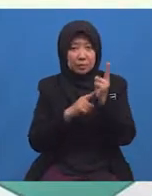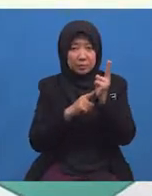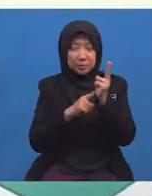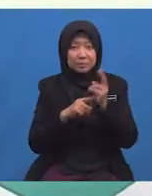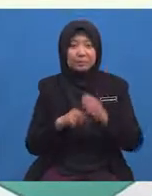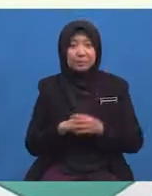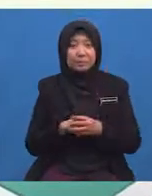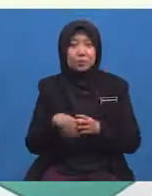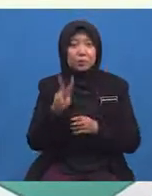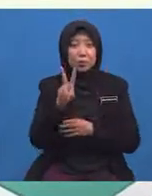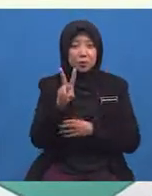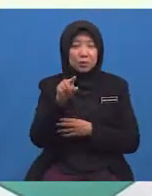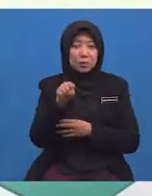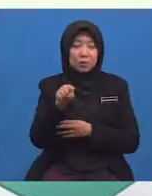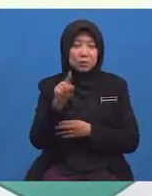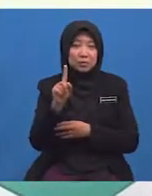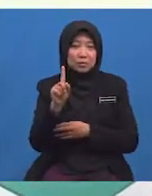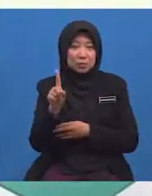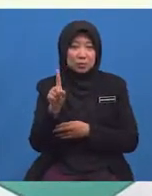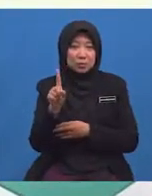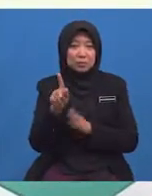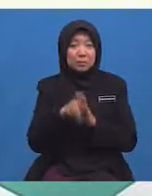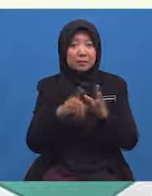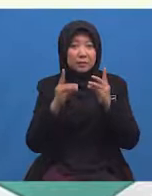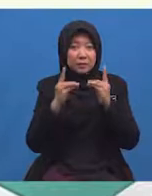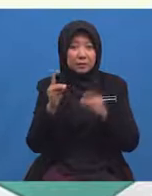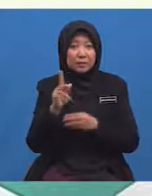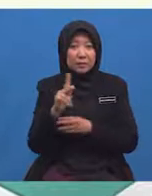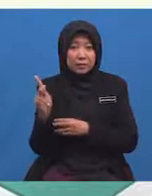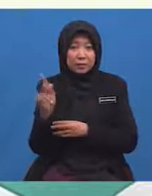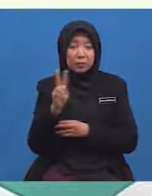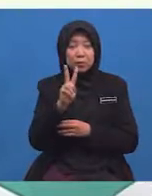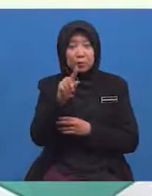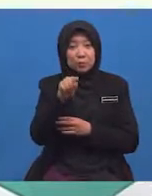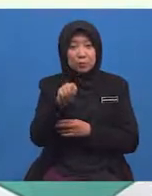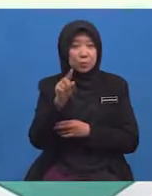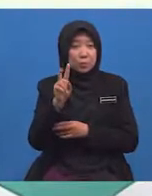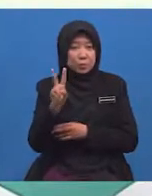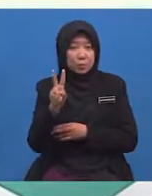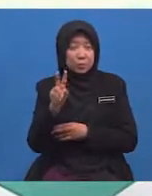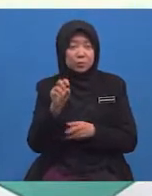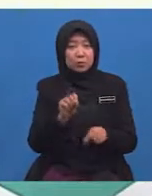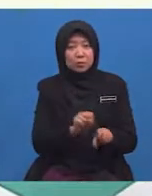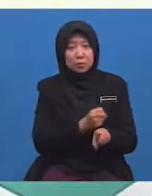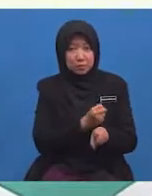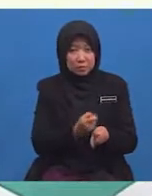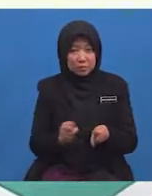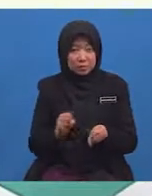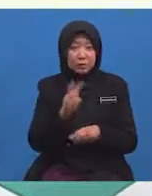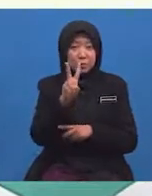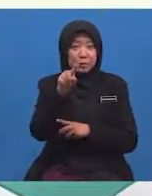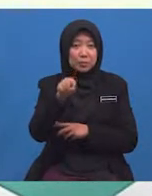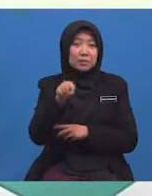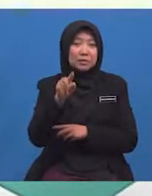daripada 2.1 iaitu pendidikan, 2.2 sosial dan